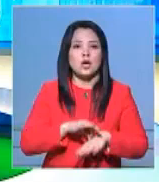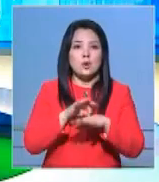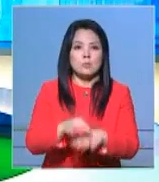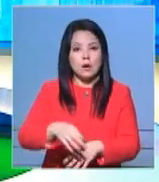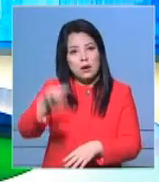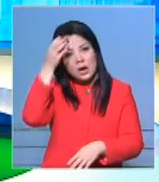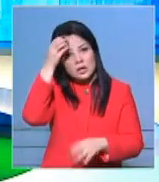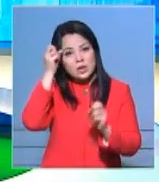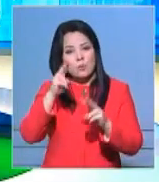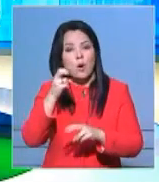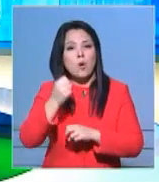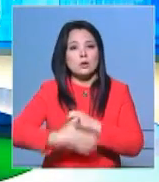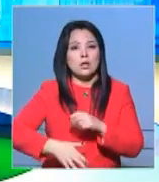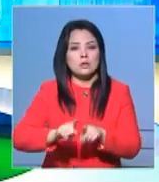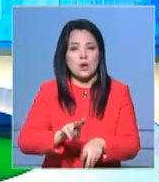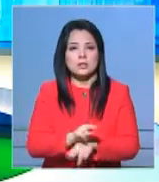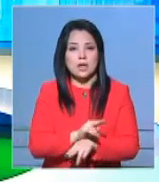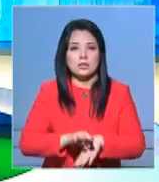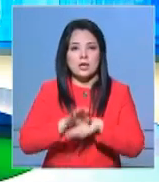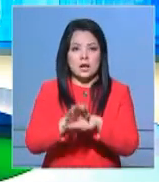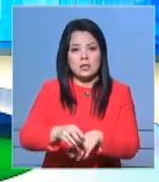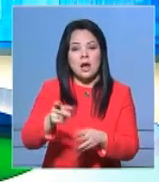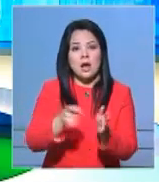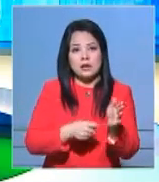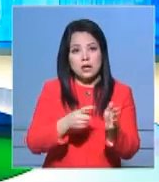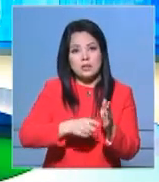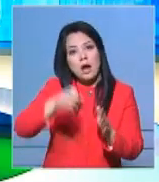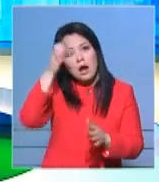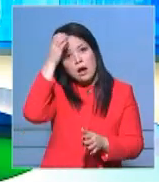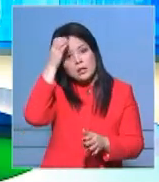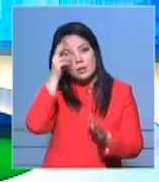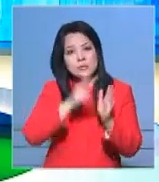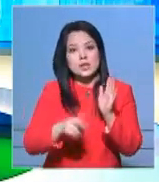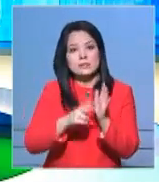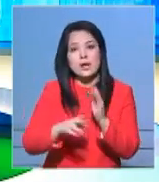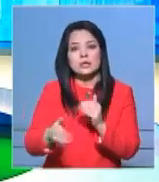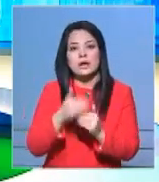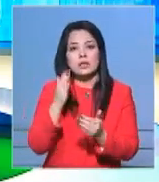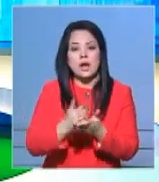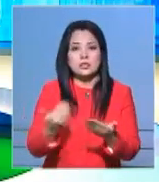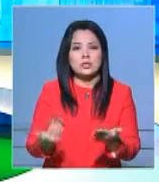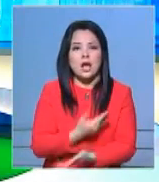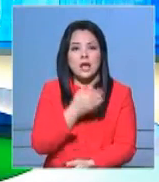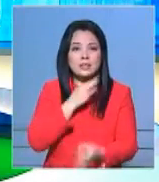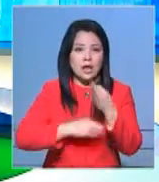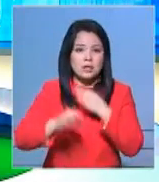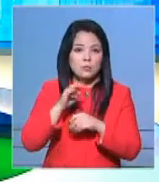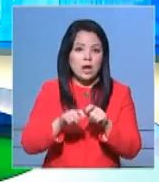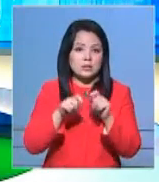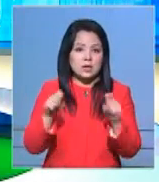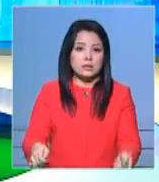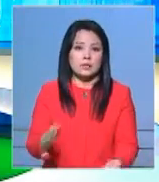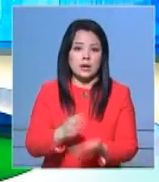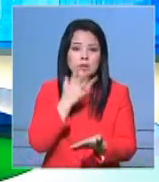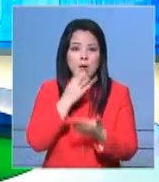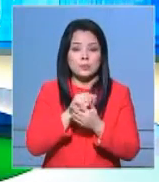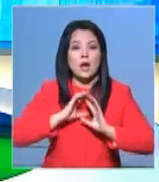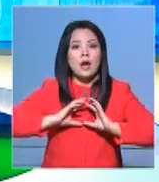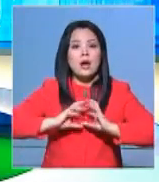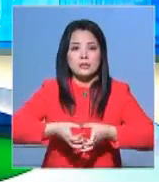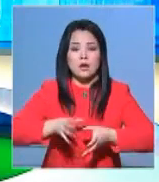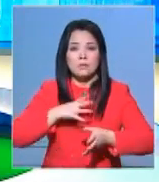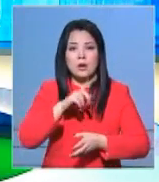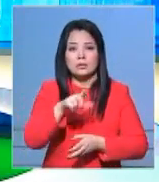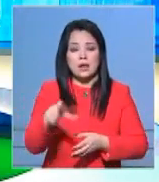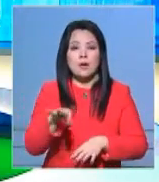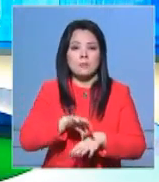орталықтар бірлесе жүзеге асырмақ. Қарағандылық ғалымдар осы уақытқа дейін 70-тен астам жаңа дәрі-дәрмек шығарған. Олардың арасында әлемде баламасы